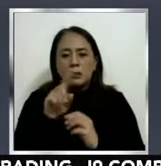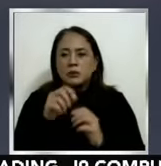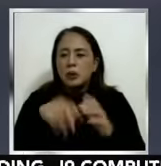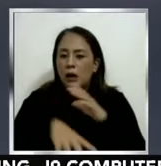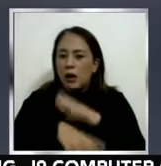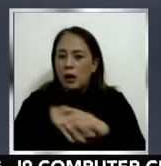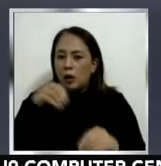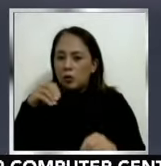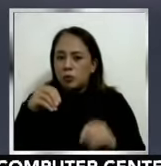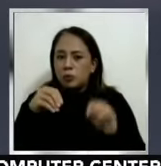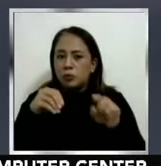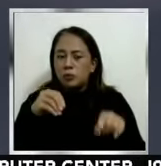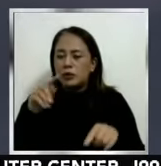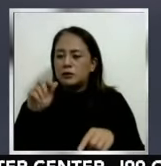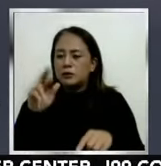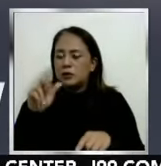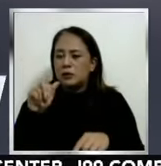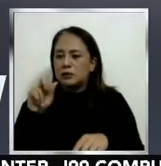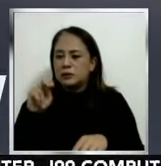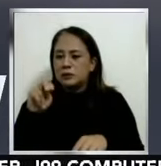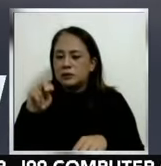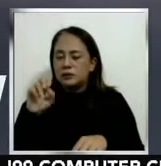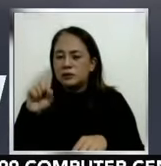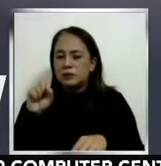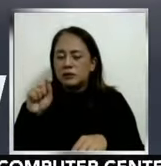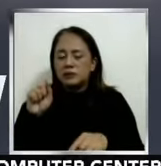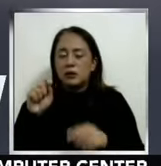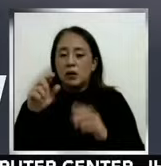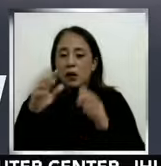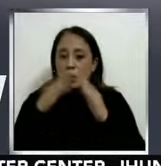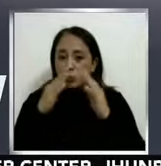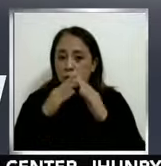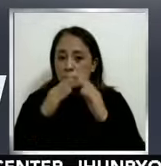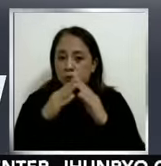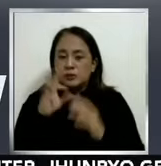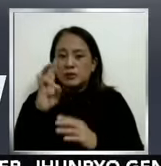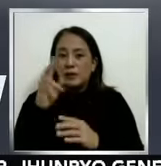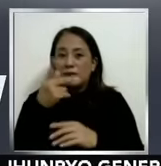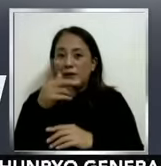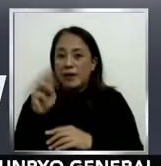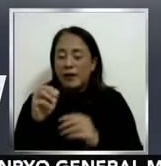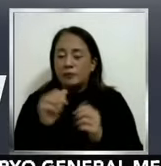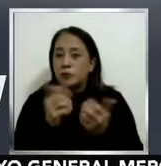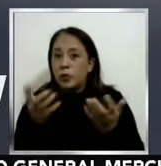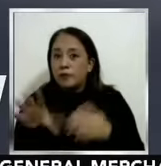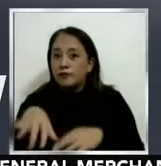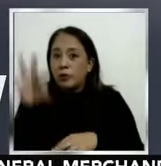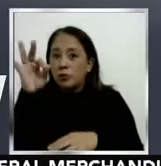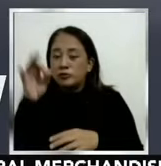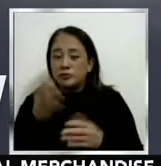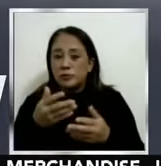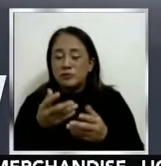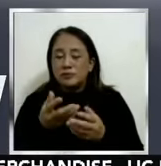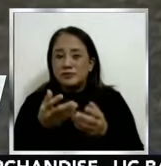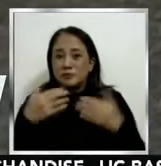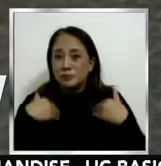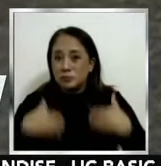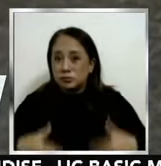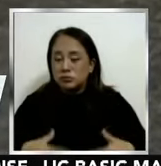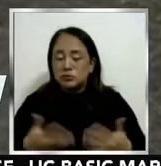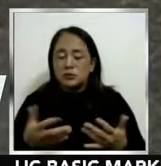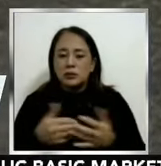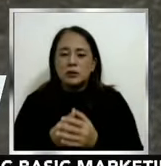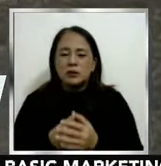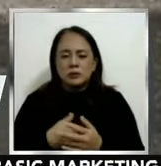transient house. May 7 kilometro ang layo kung saan natagpuan ang kanyang bangkay. Agad na pinostika ng mga pulis ang lokasyon